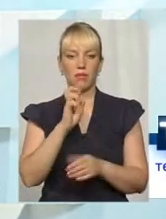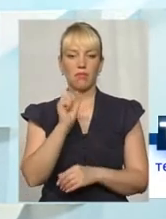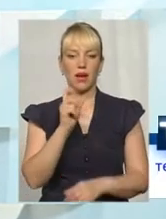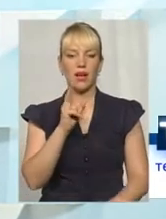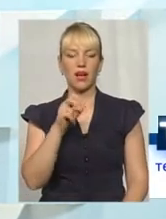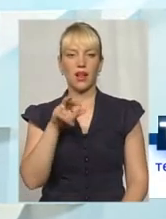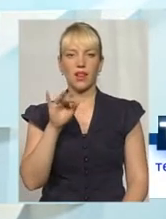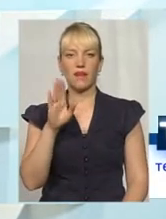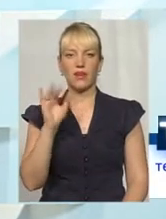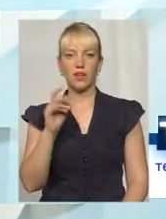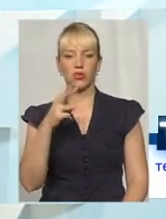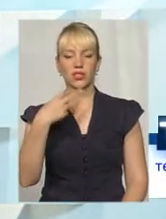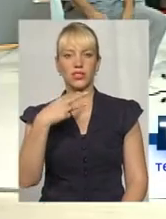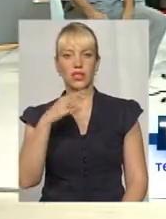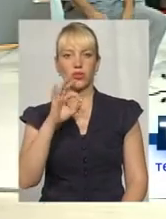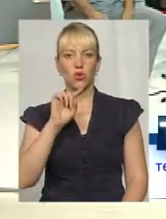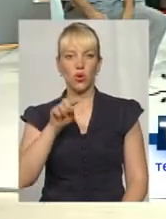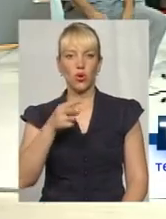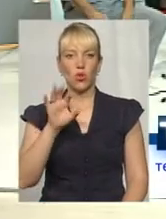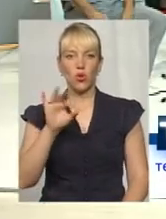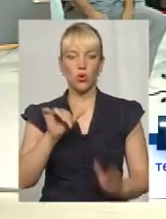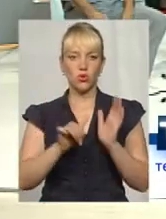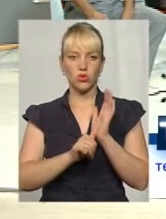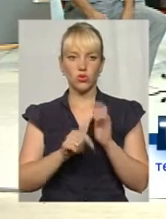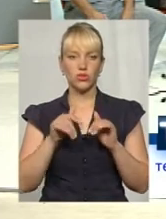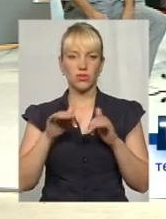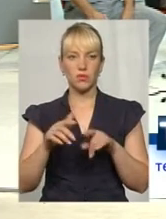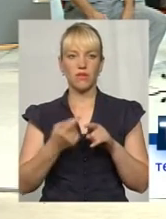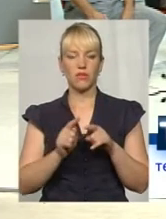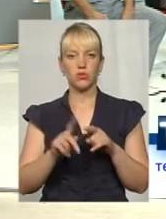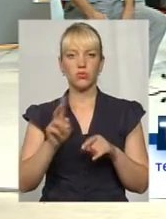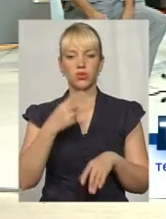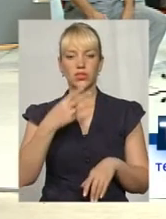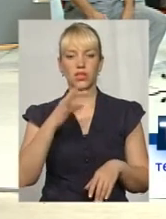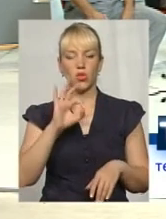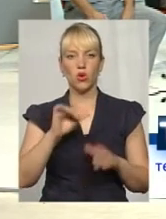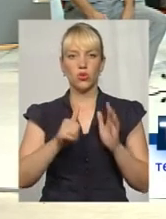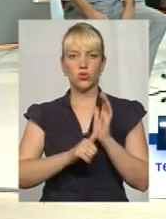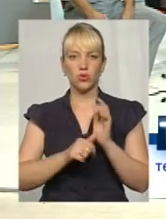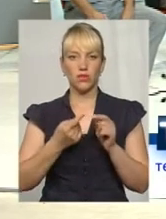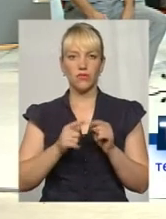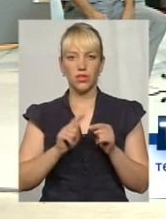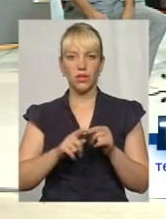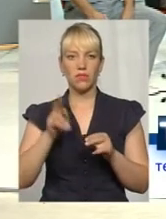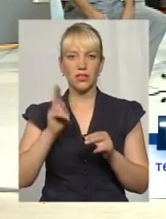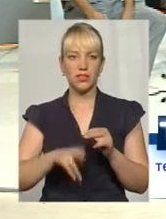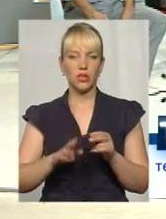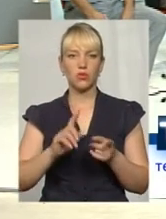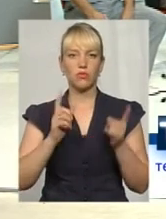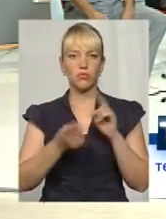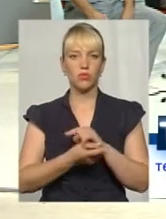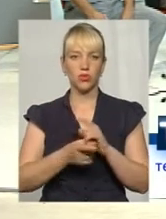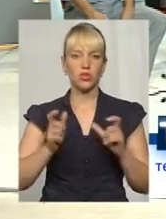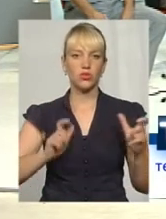бакалаврату 30.06. Справа в тому, що з 30.06 вони перестають бути студентами. З